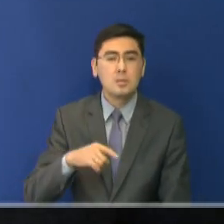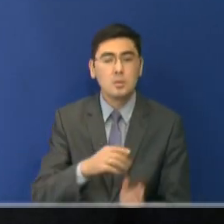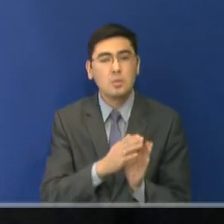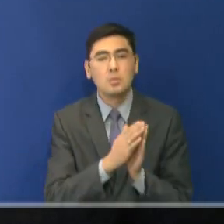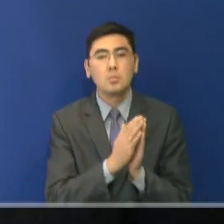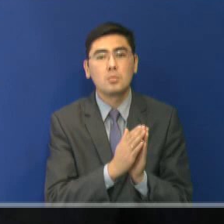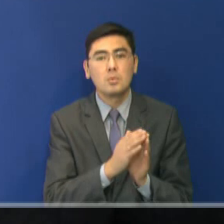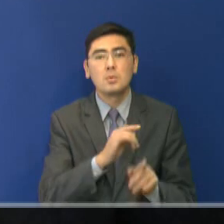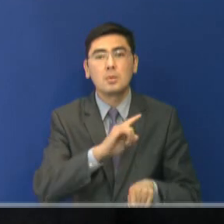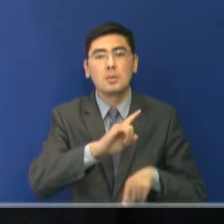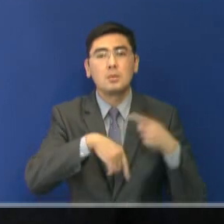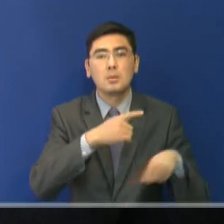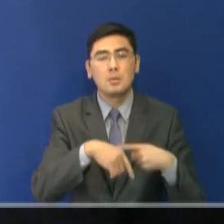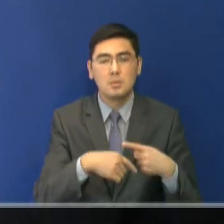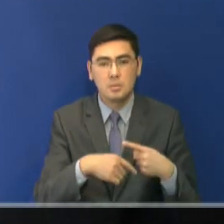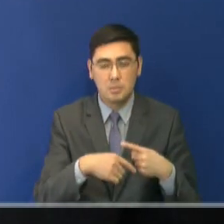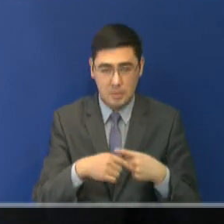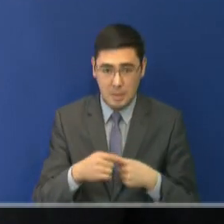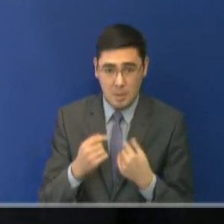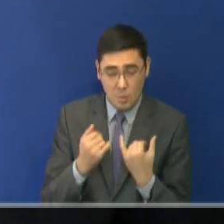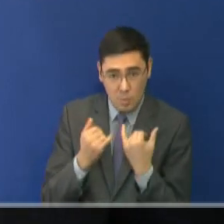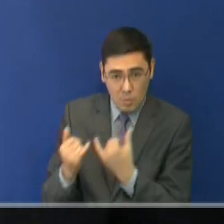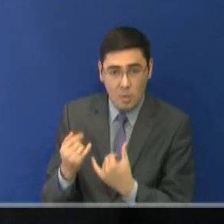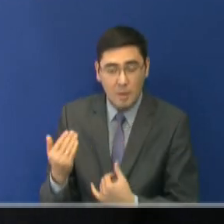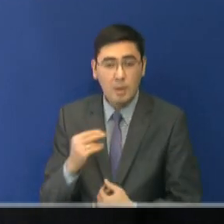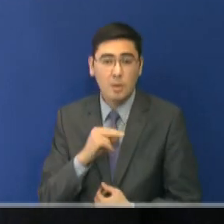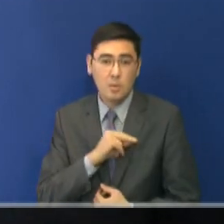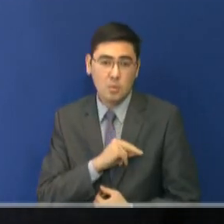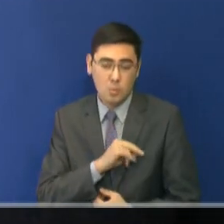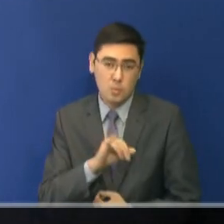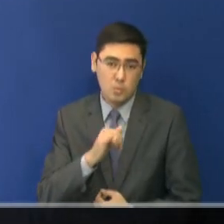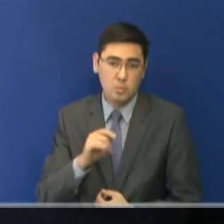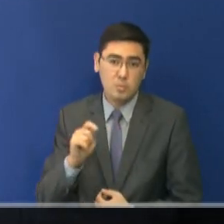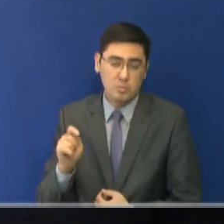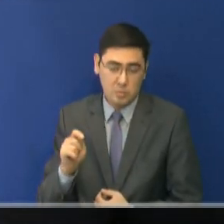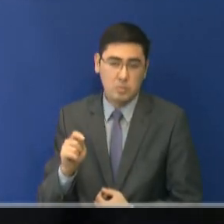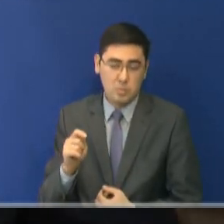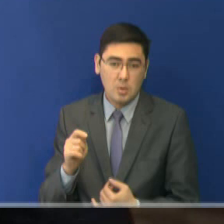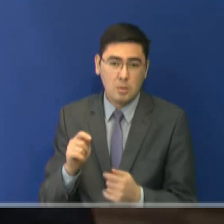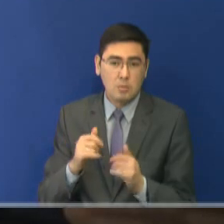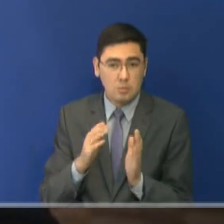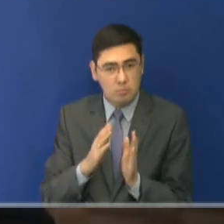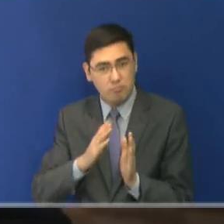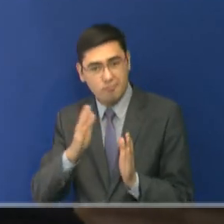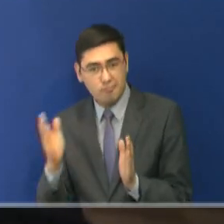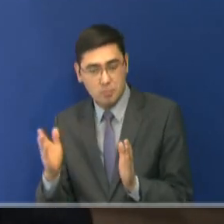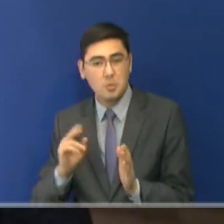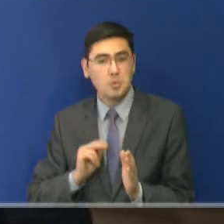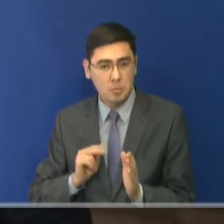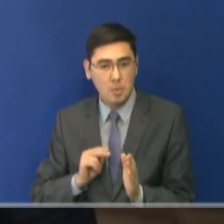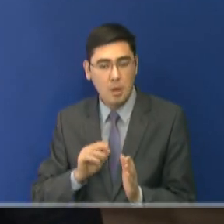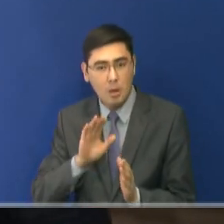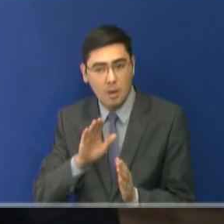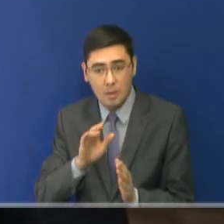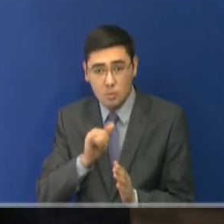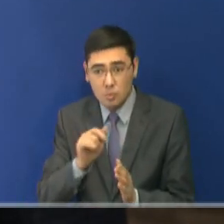Их основные требования заключаются в том, чтобы мы продлили рабочее время по субботам и воскресеньям. Но основная причина заключается в том, что люди в